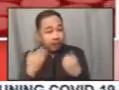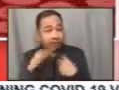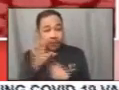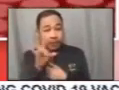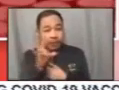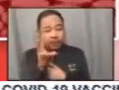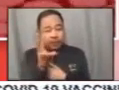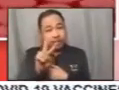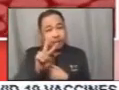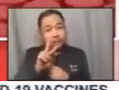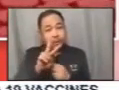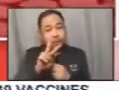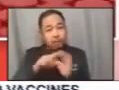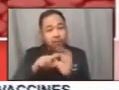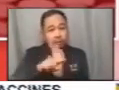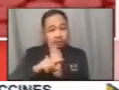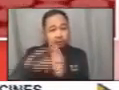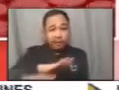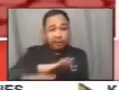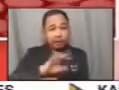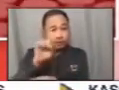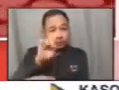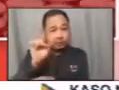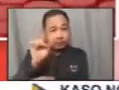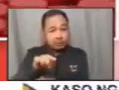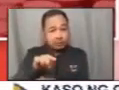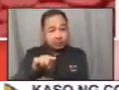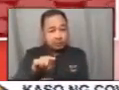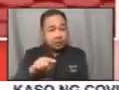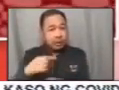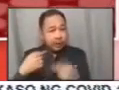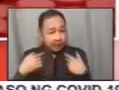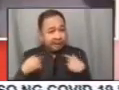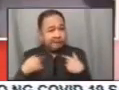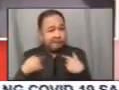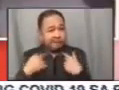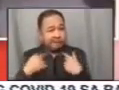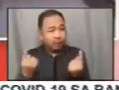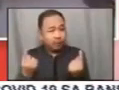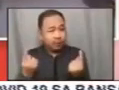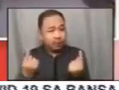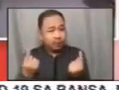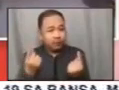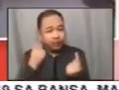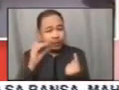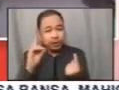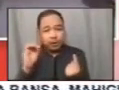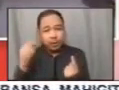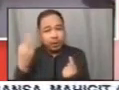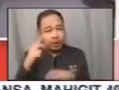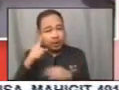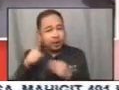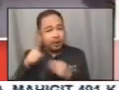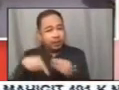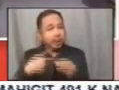for itong February at saka March. Opo. At saka hindi lamang Sinovac ata